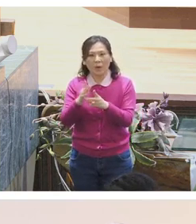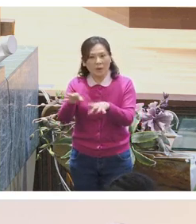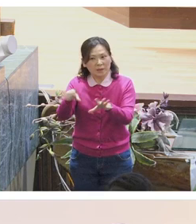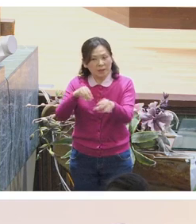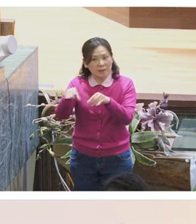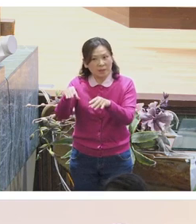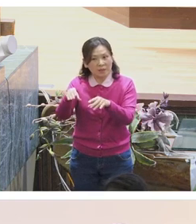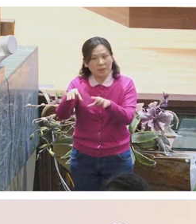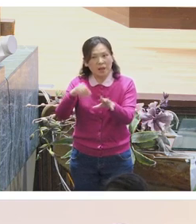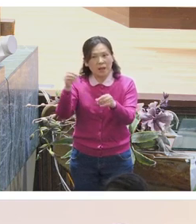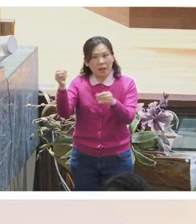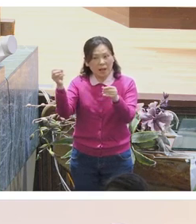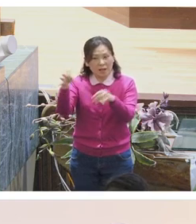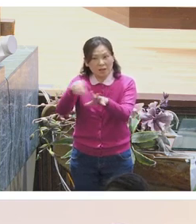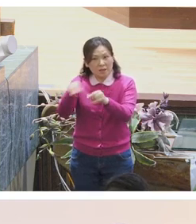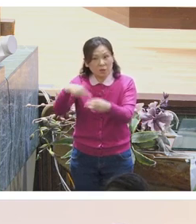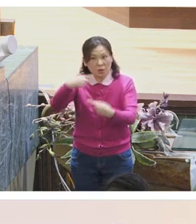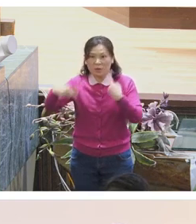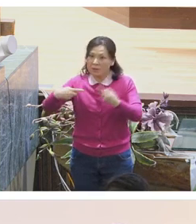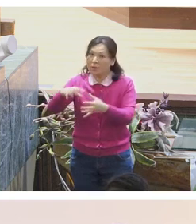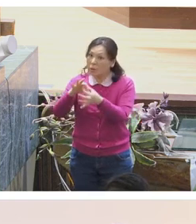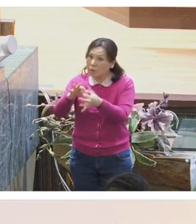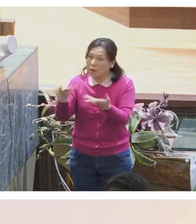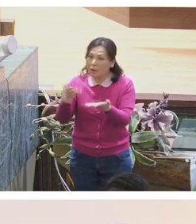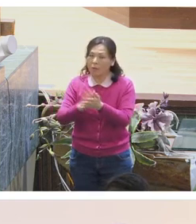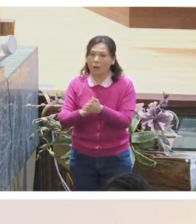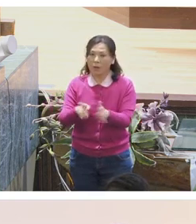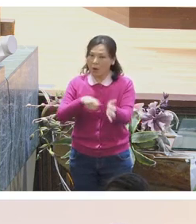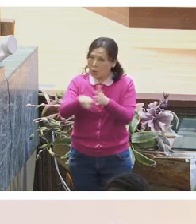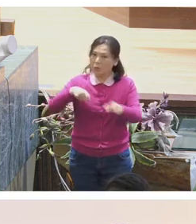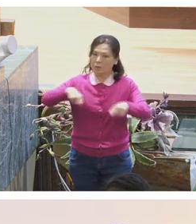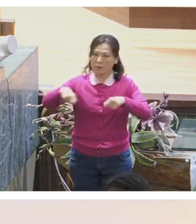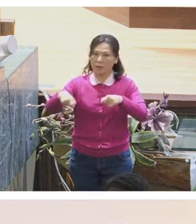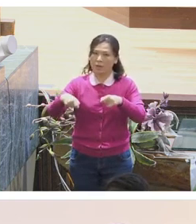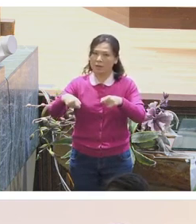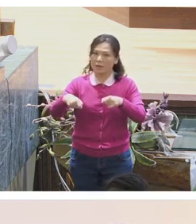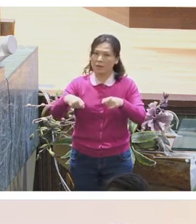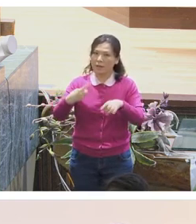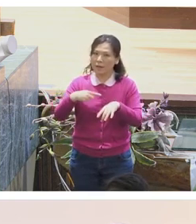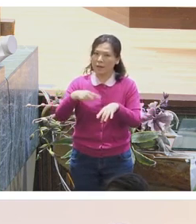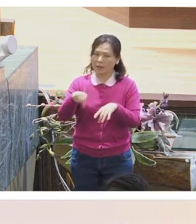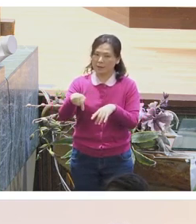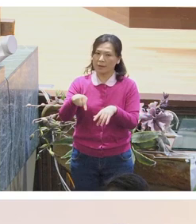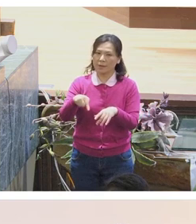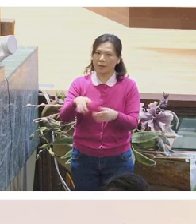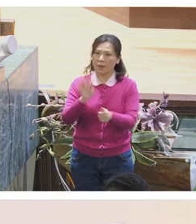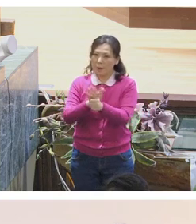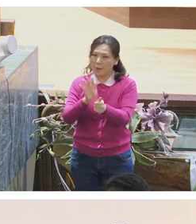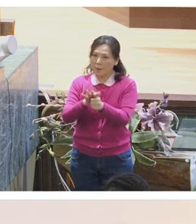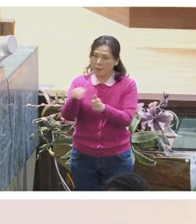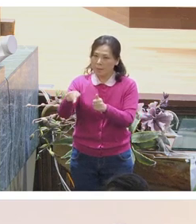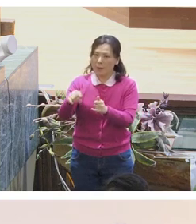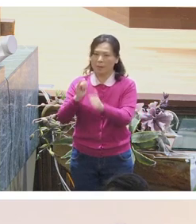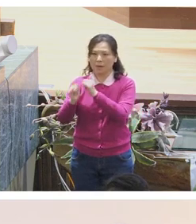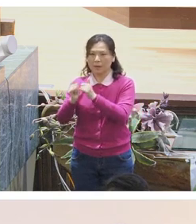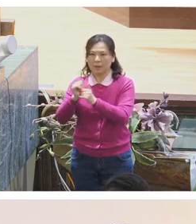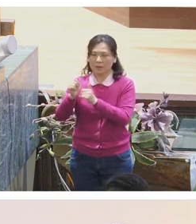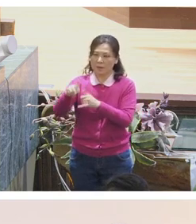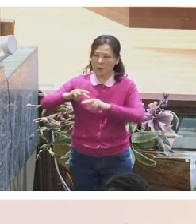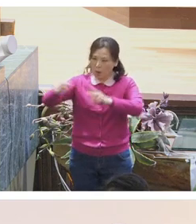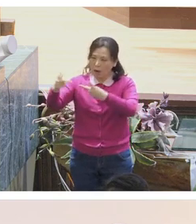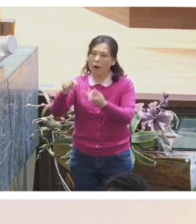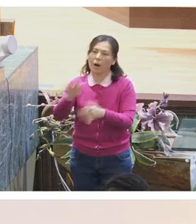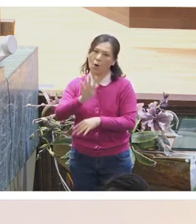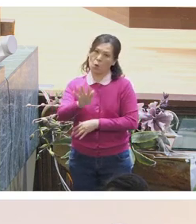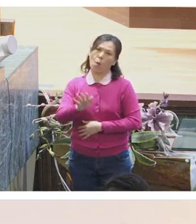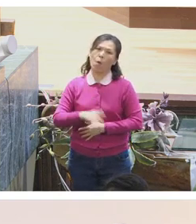资讯自由相关的，就是他们可能是透过一个专案的方式来实践一个比较明确的社会目标。那你如果说今天